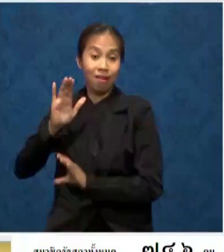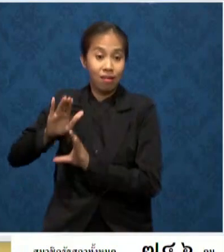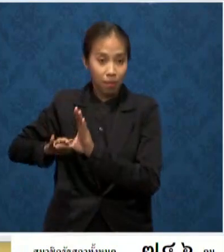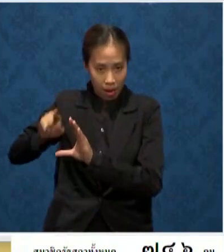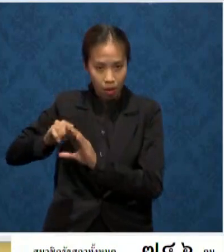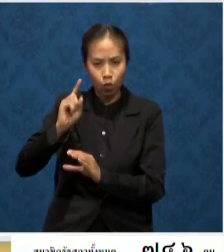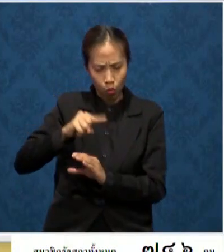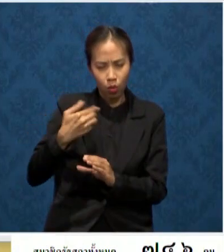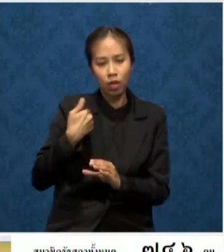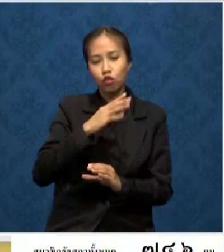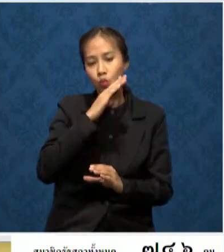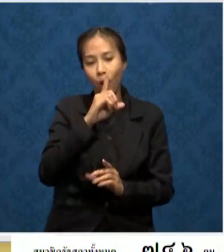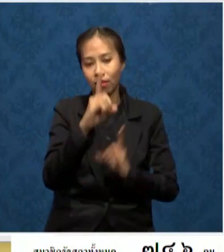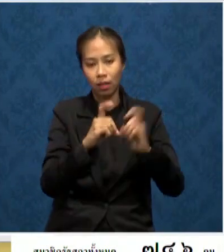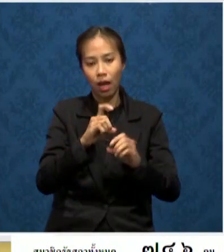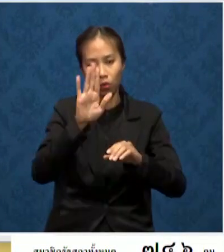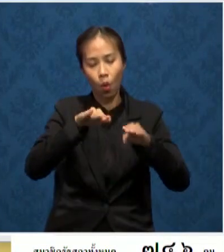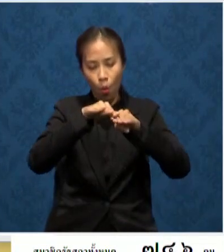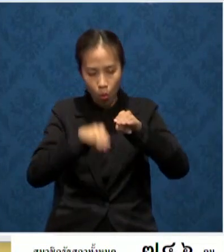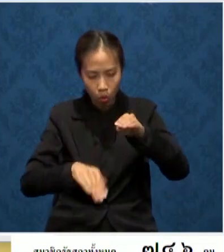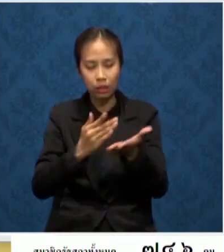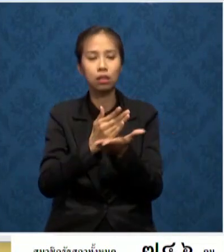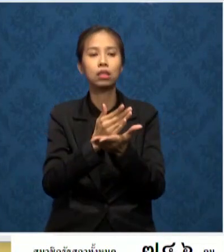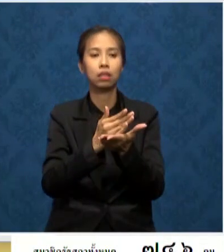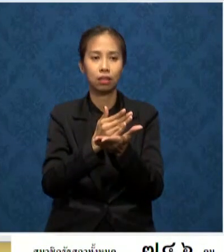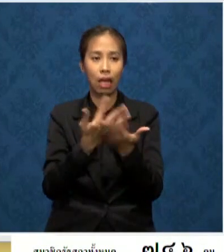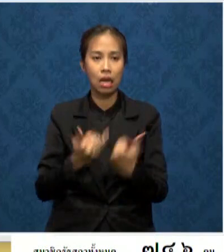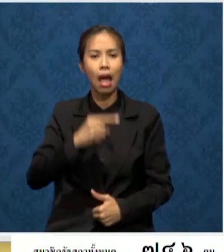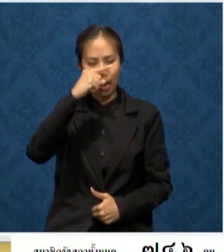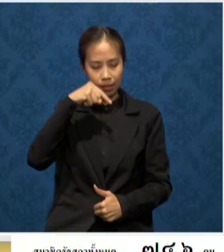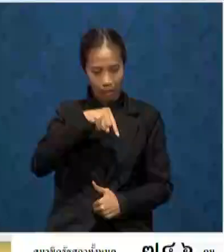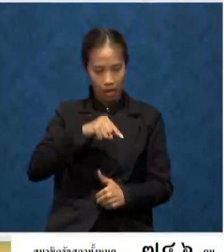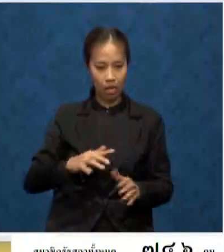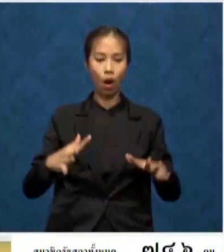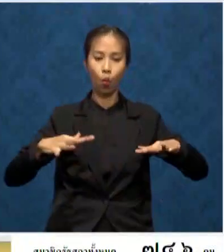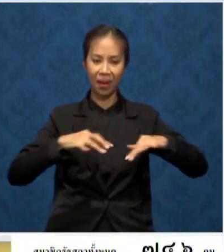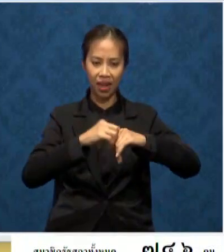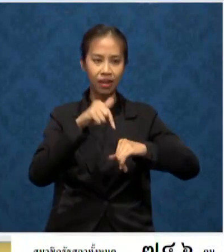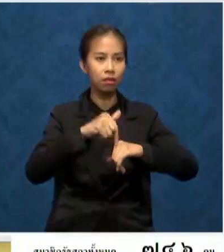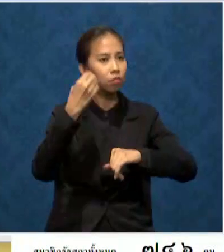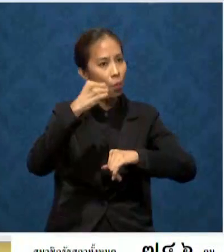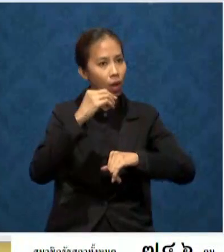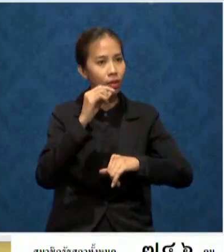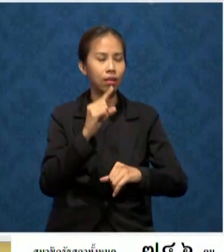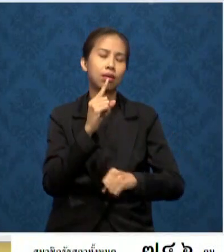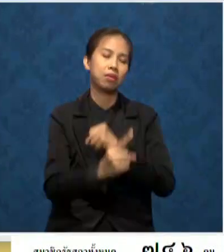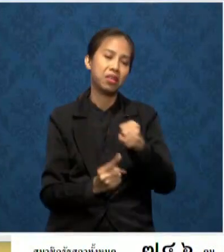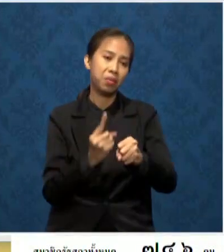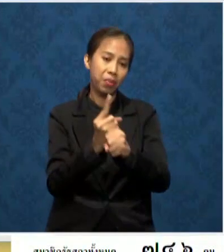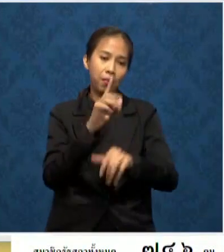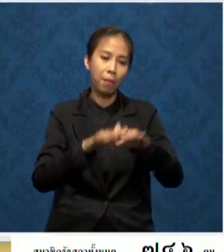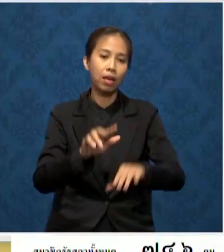ครึ่ 1ขนาดนั้นตัเลขผเสยชวตบนทองถนนของประเทศไยถ้หมดทานครับอยู่ที่ปีและ 2, คน